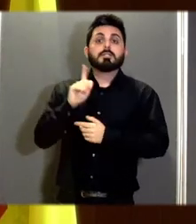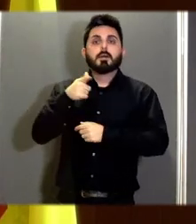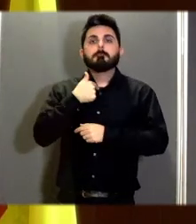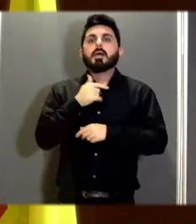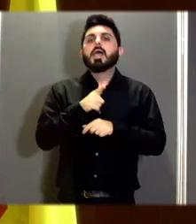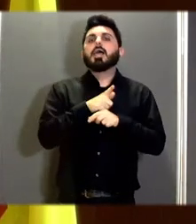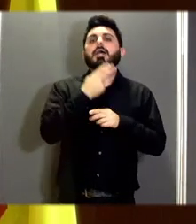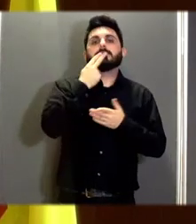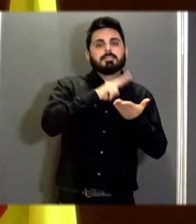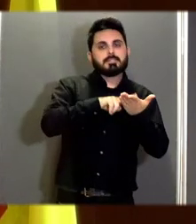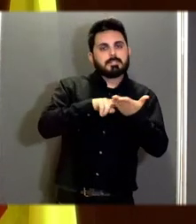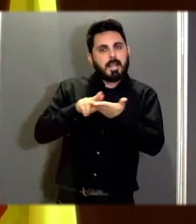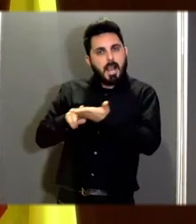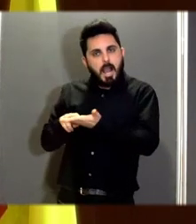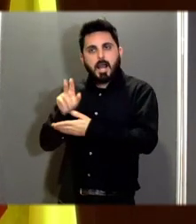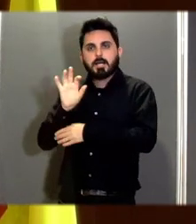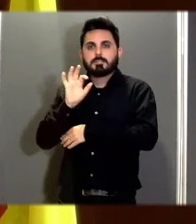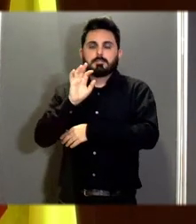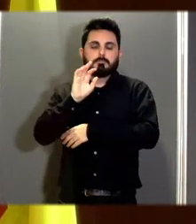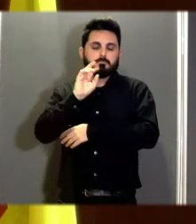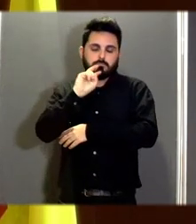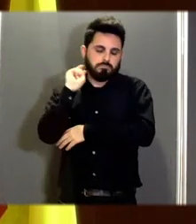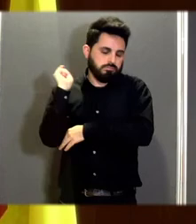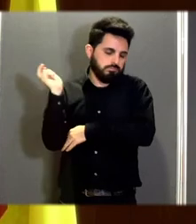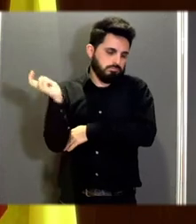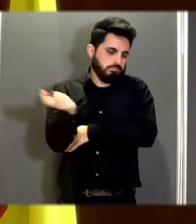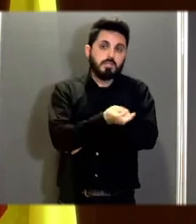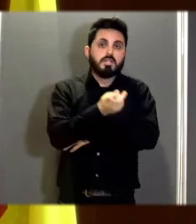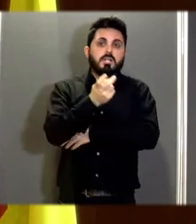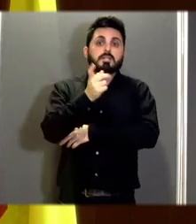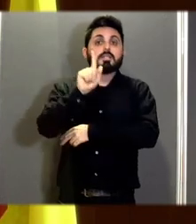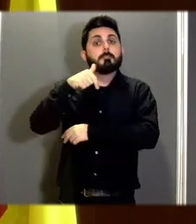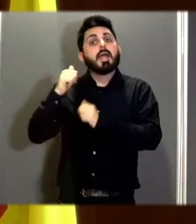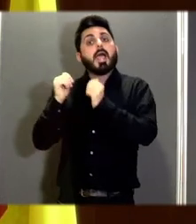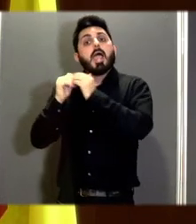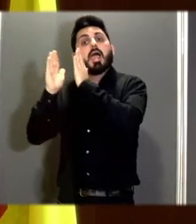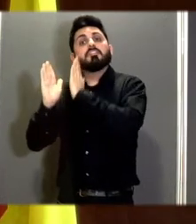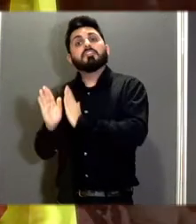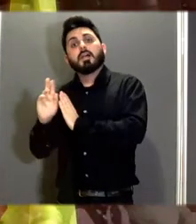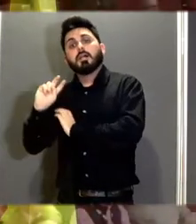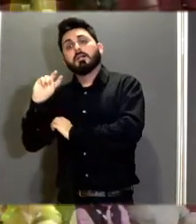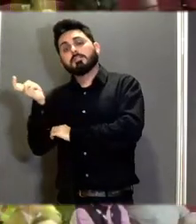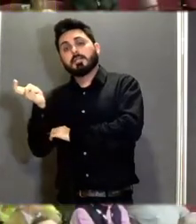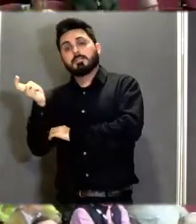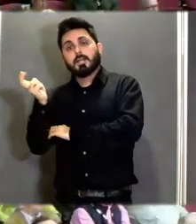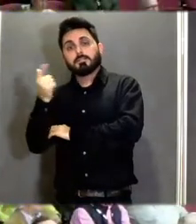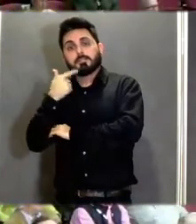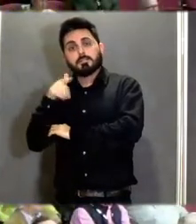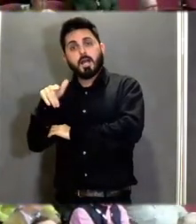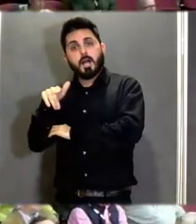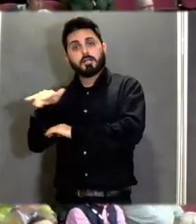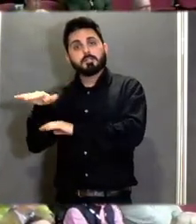sindical, intersindical, USTEC, han vingut entitats